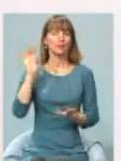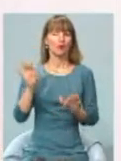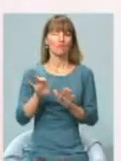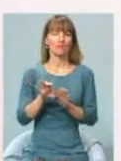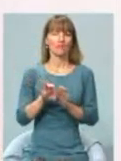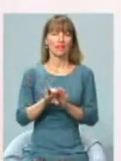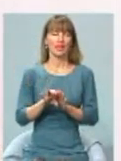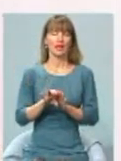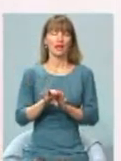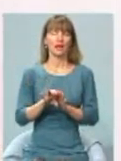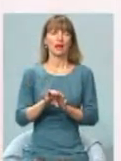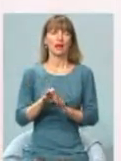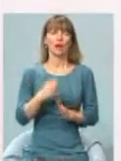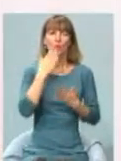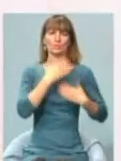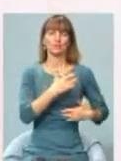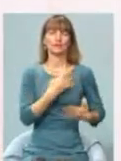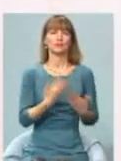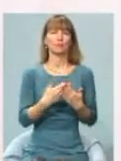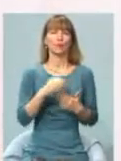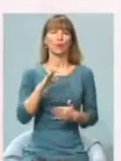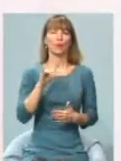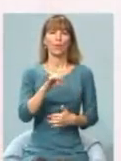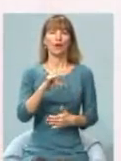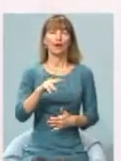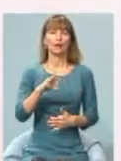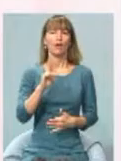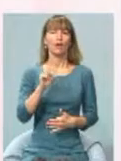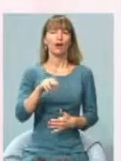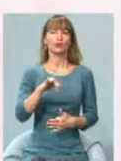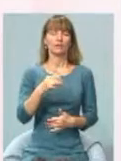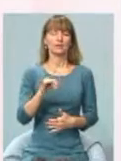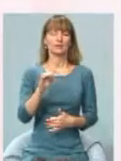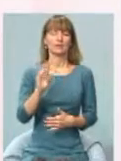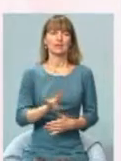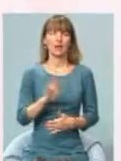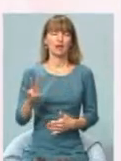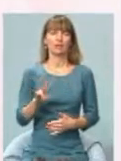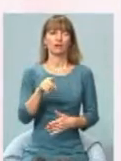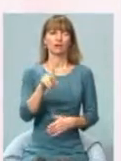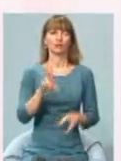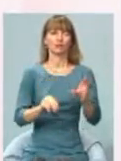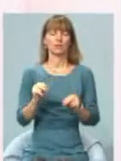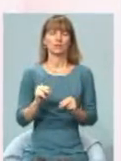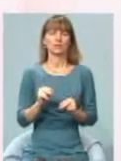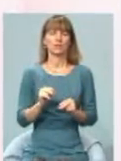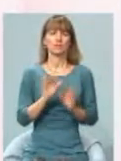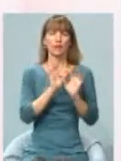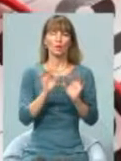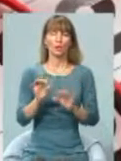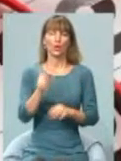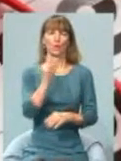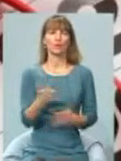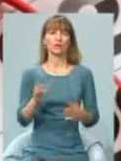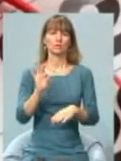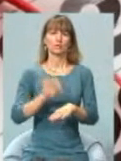сердець. Наприклад, у римсько-католицькій церкві святий Валентин вважається покровителем людей, які страждають на нервові захворювання.